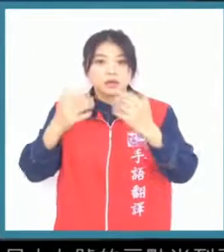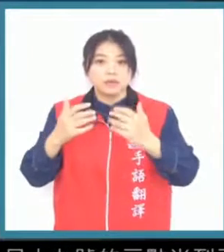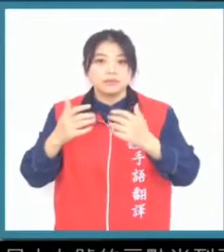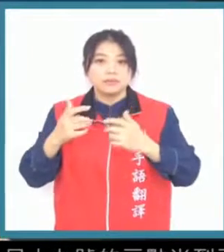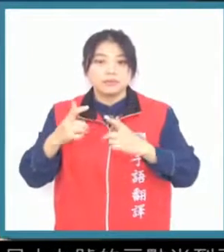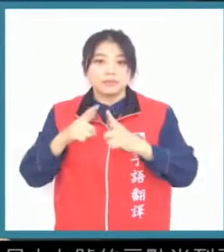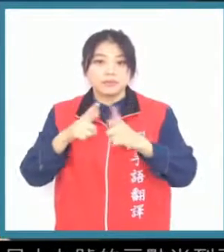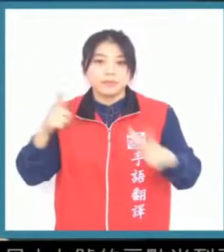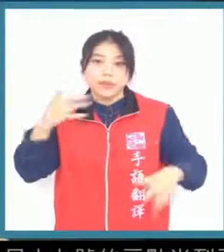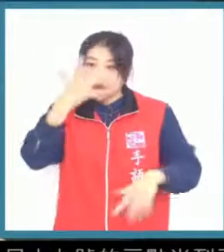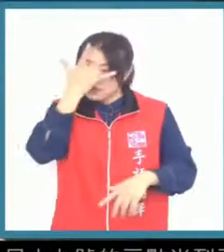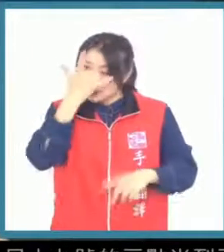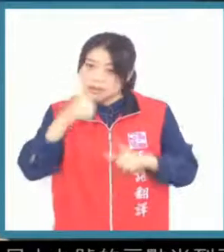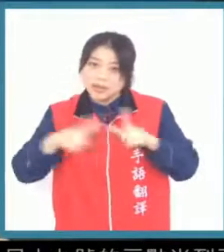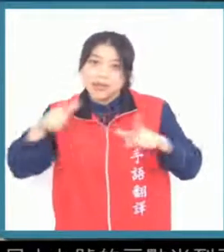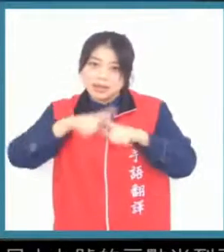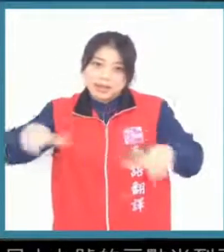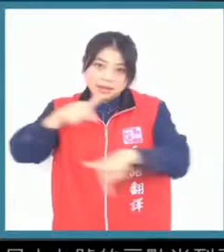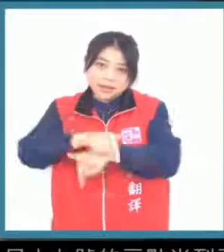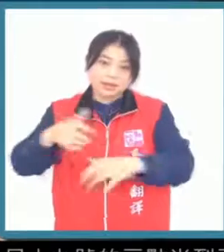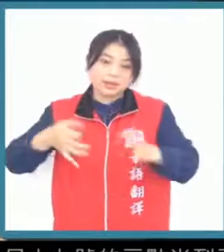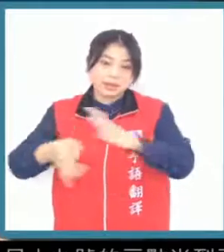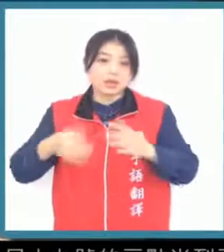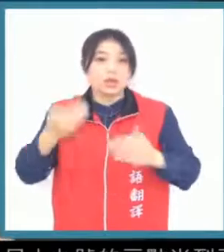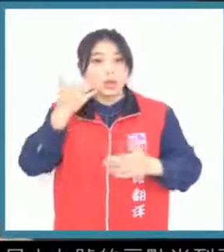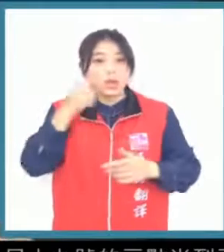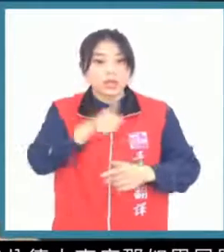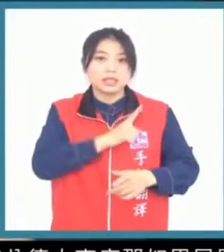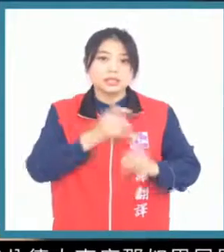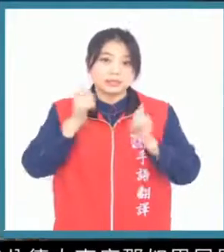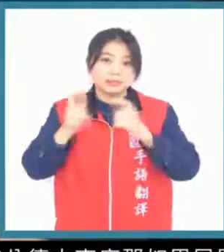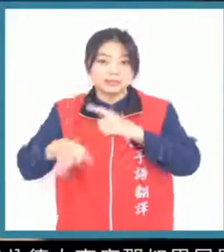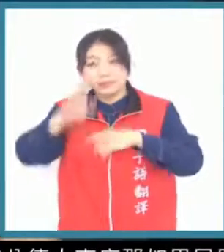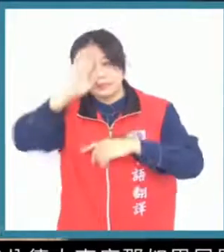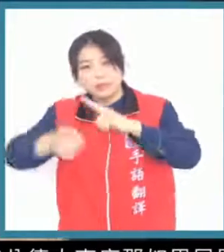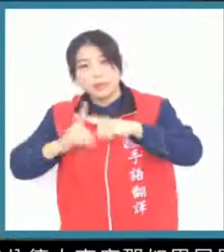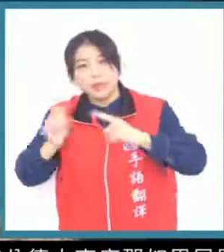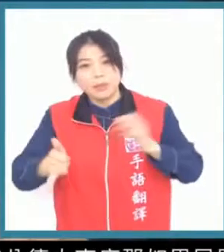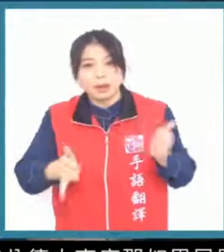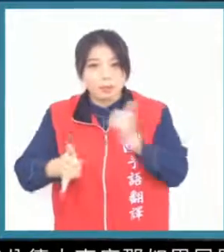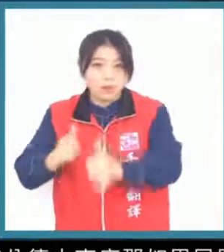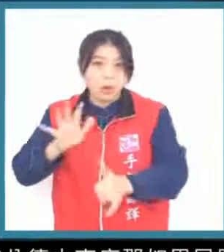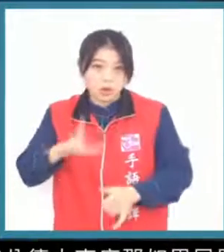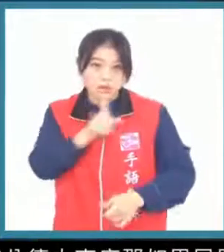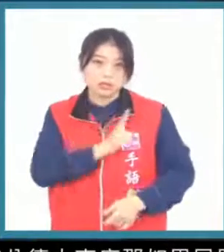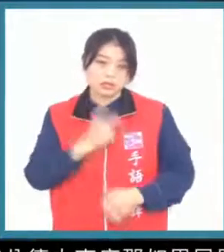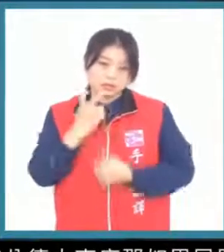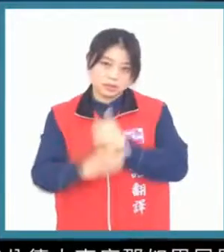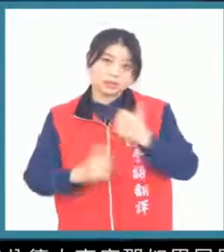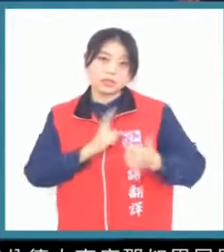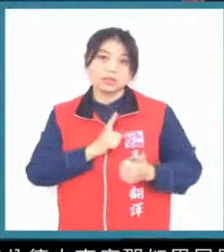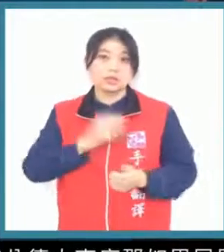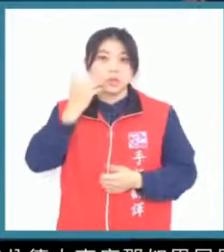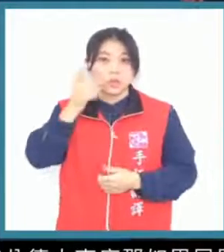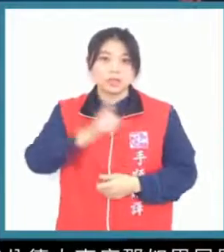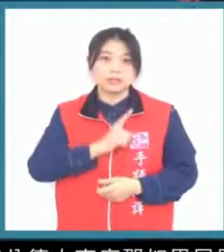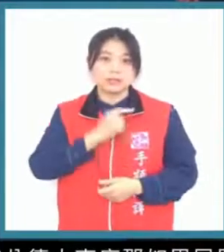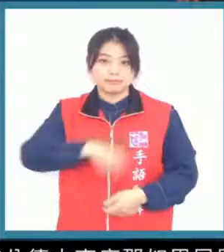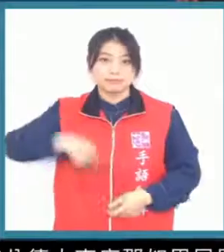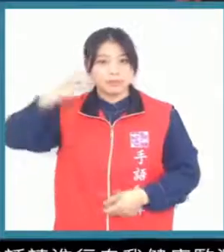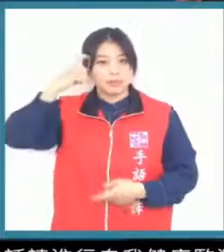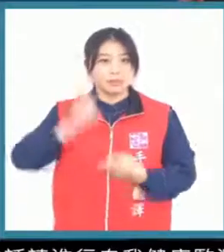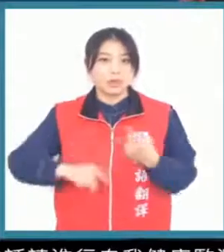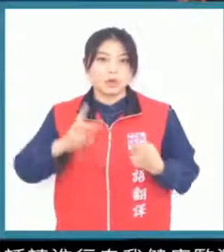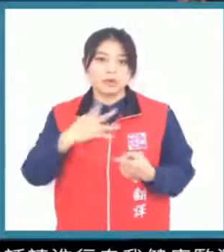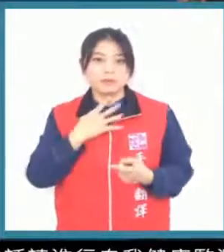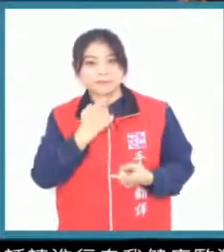果民众你有在这些足迹重叠的话请进行自我健康监测。那如果你有任何的症状或者是